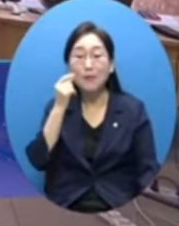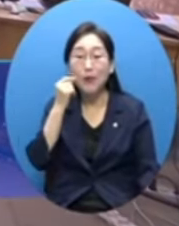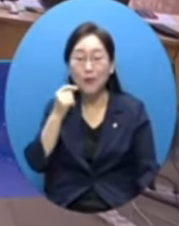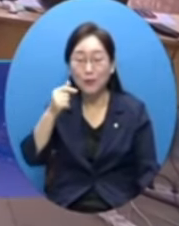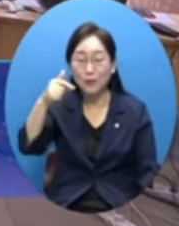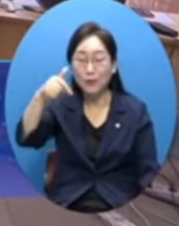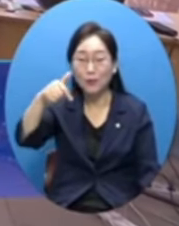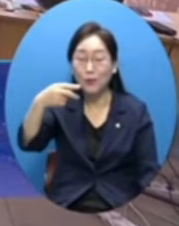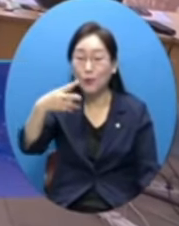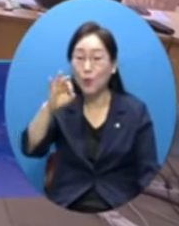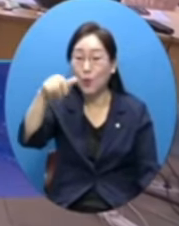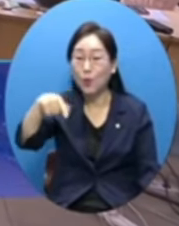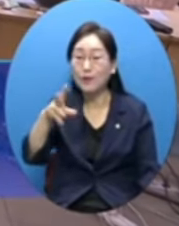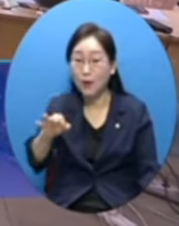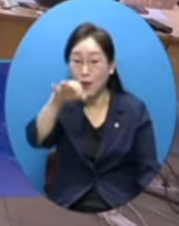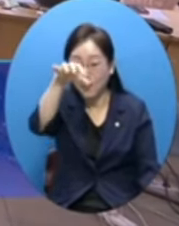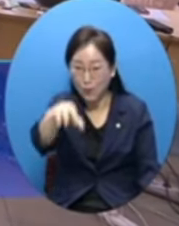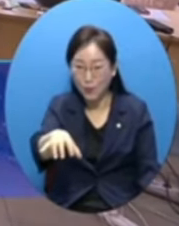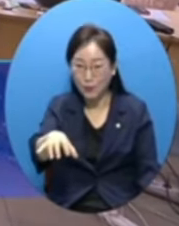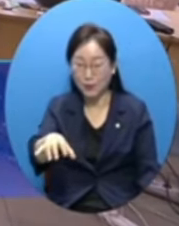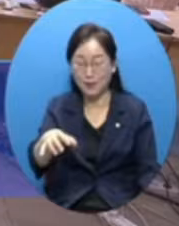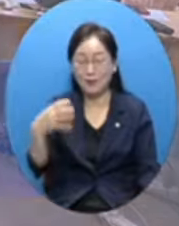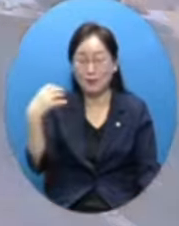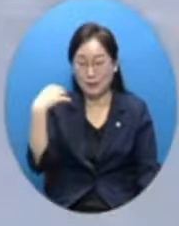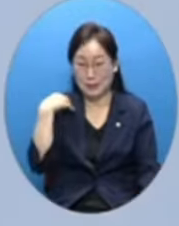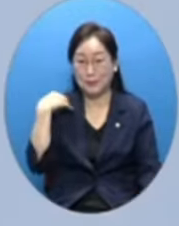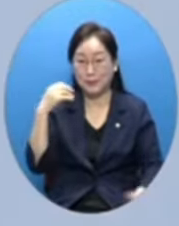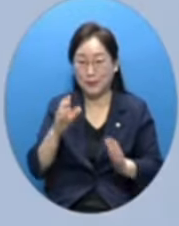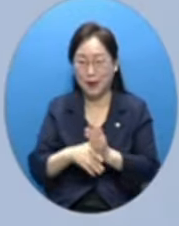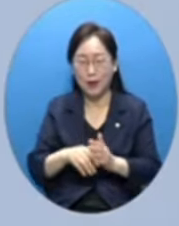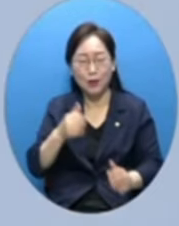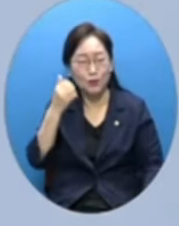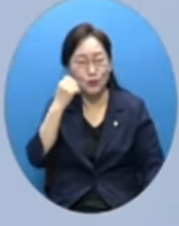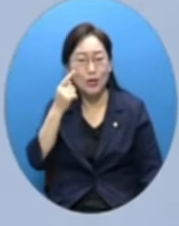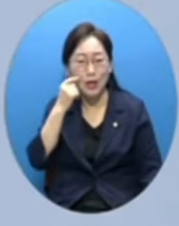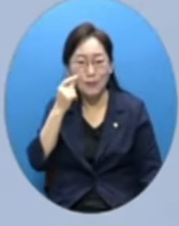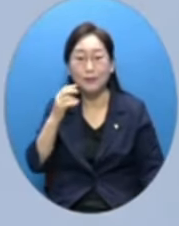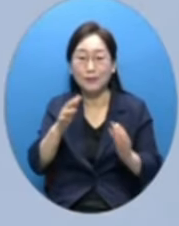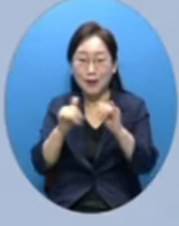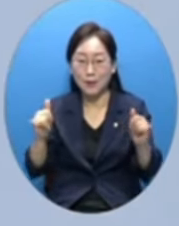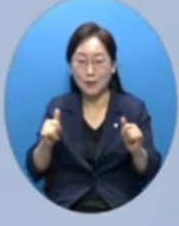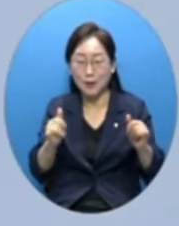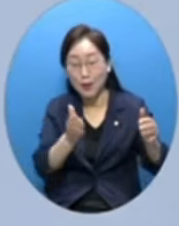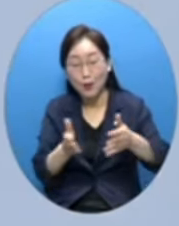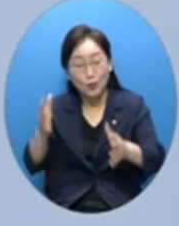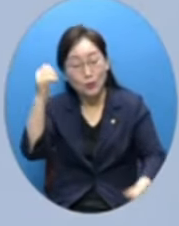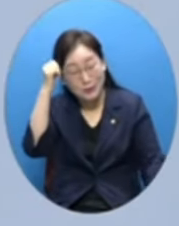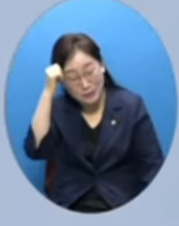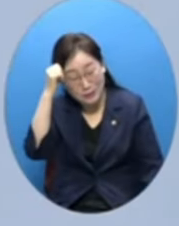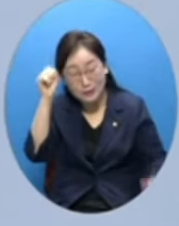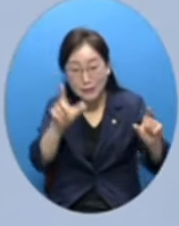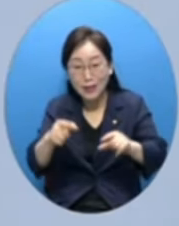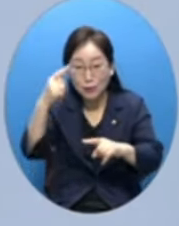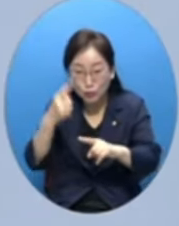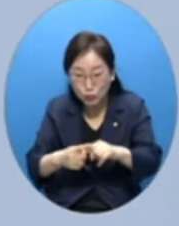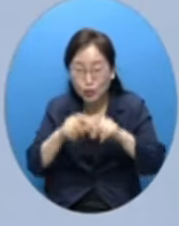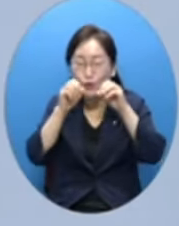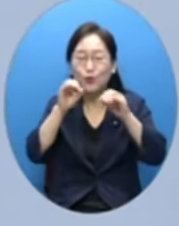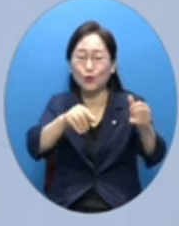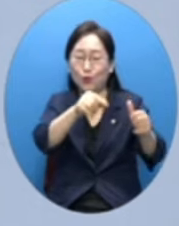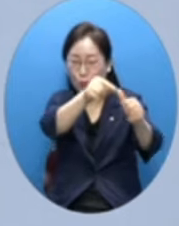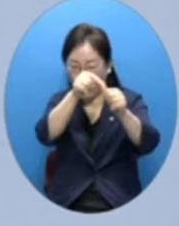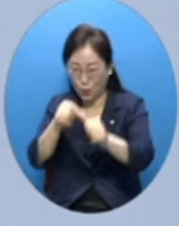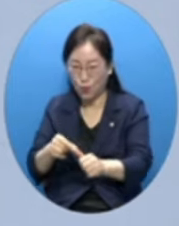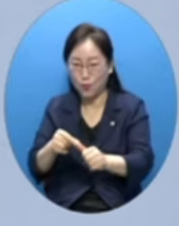순복음 동교 교회를 섬길 때 한 일본분이 노숙인으로 있다가 전도되어 왔습니다